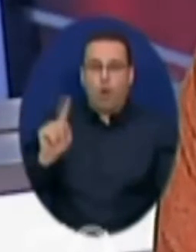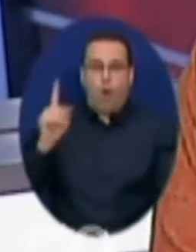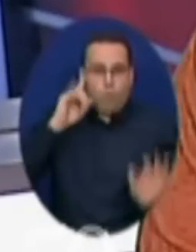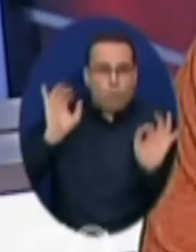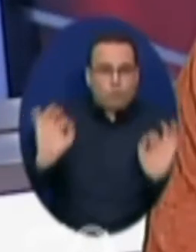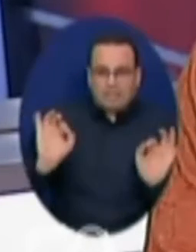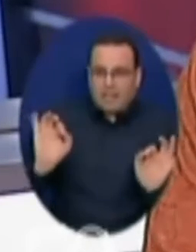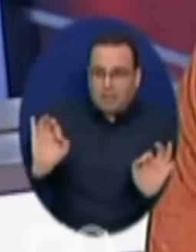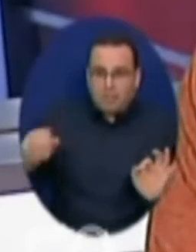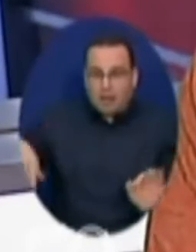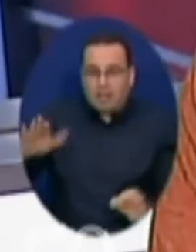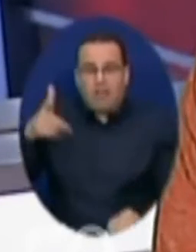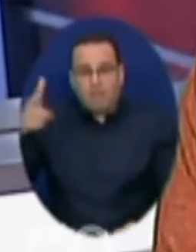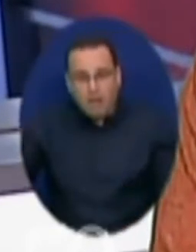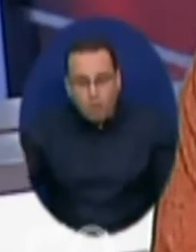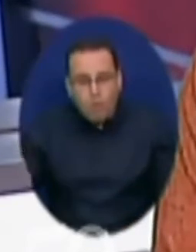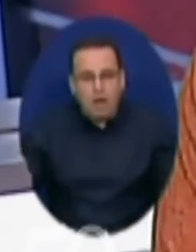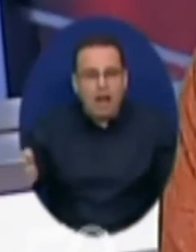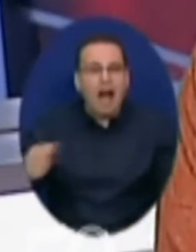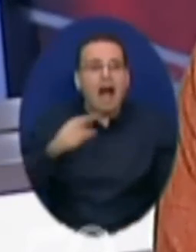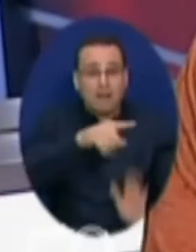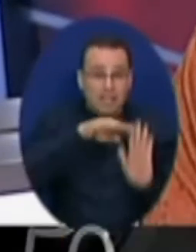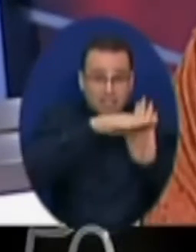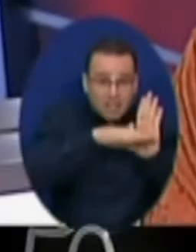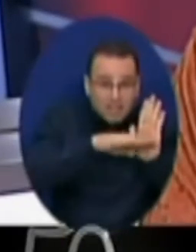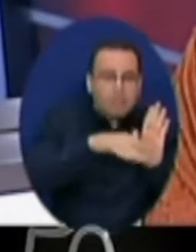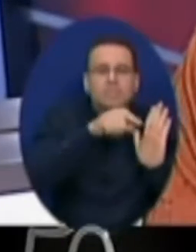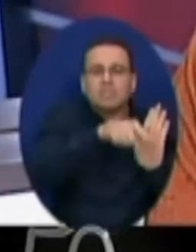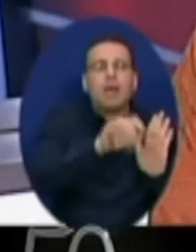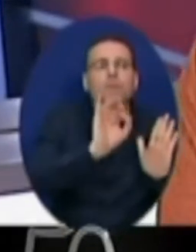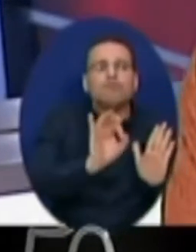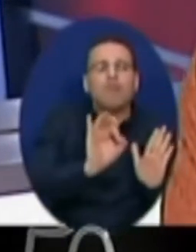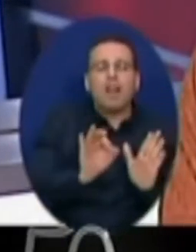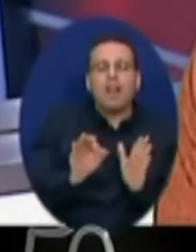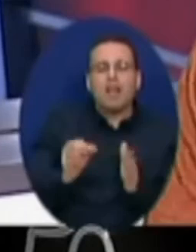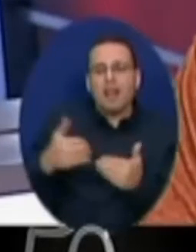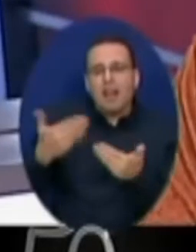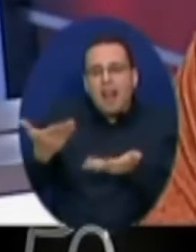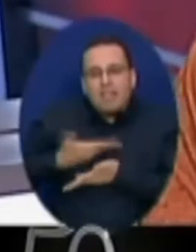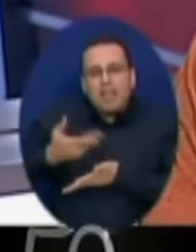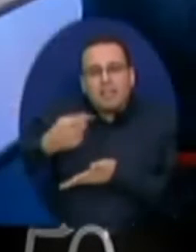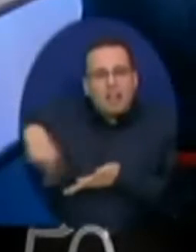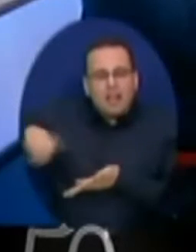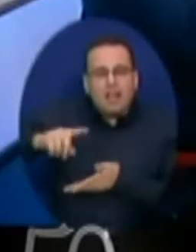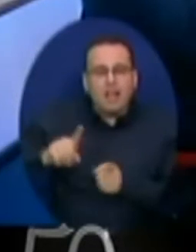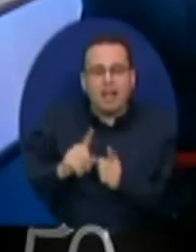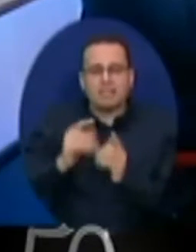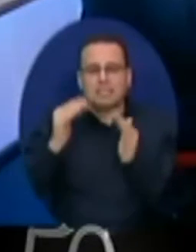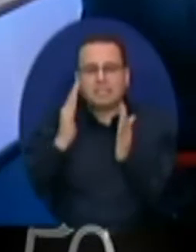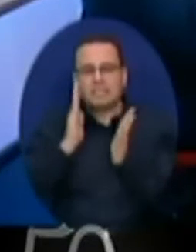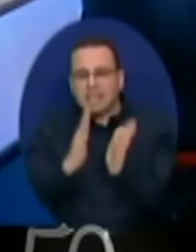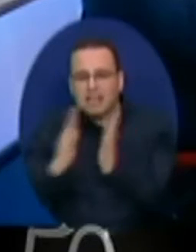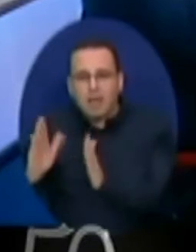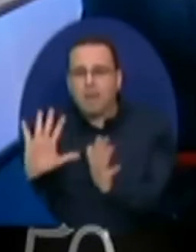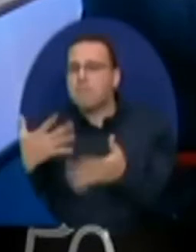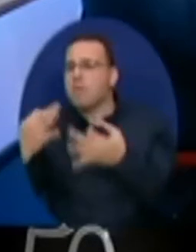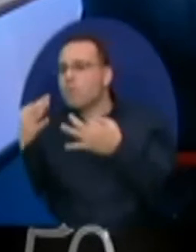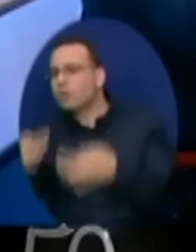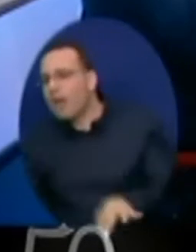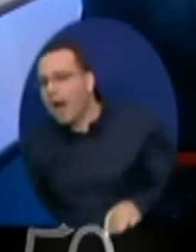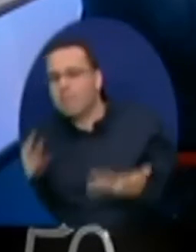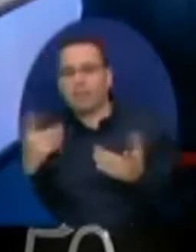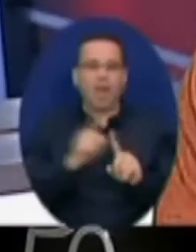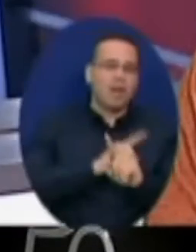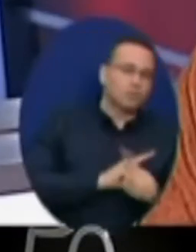ולתת להם, לעשות להם איזשהו סדר, איזשהו סדר של הבחנה מה המטרה של הפעולה. הבחנה את מי מותר ואת מי אסור,